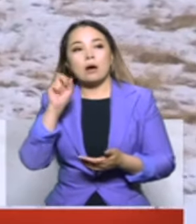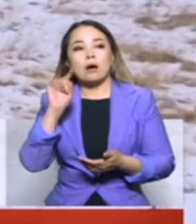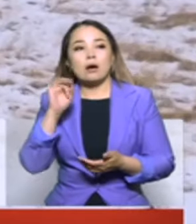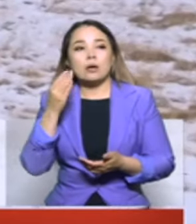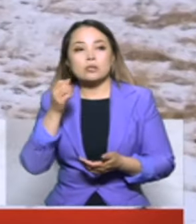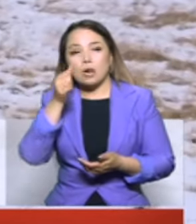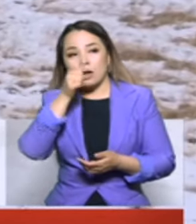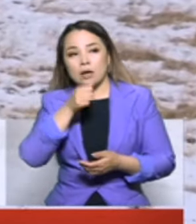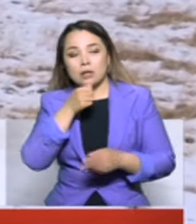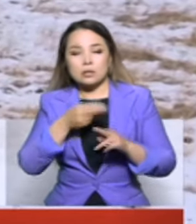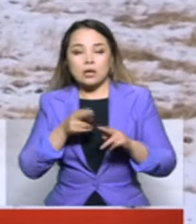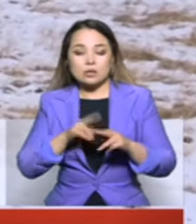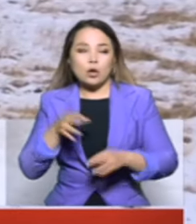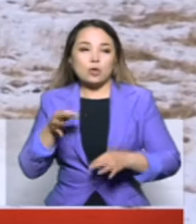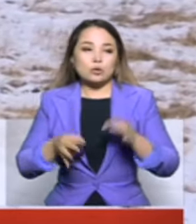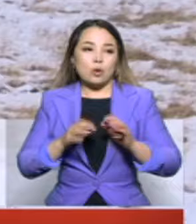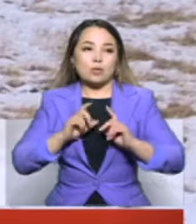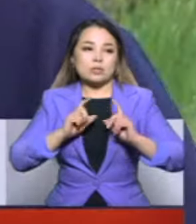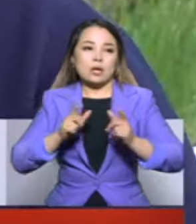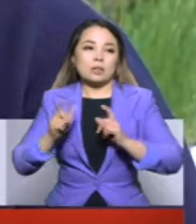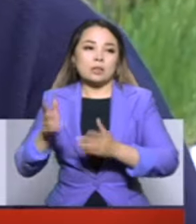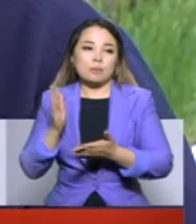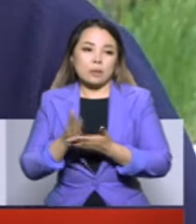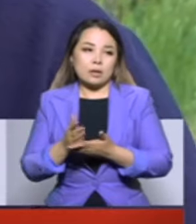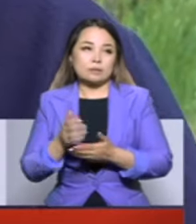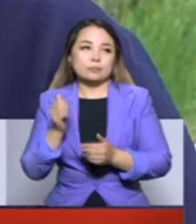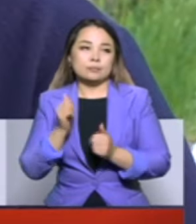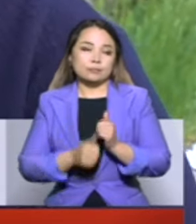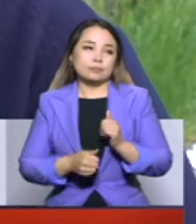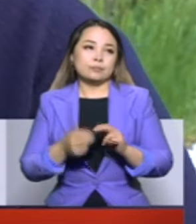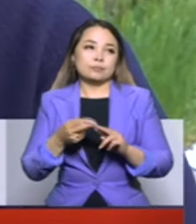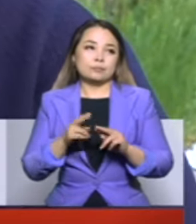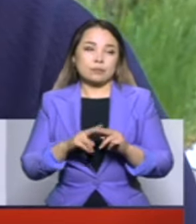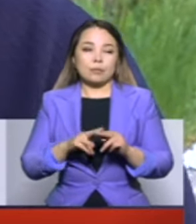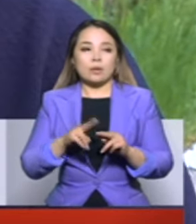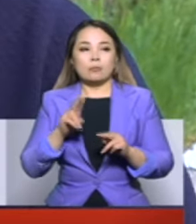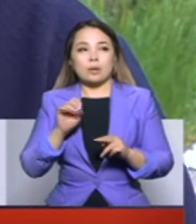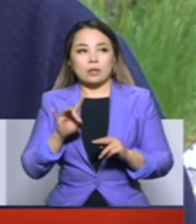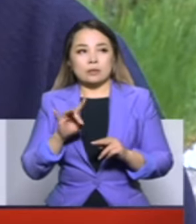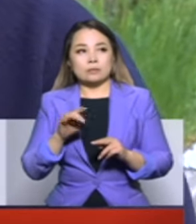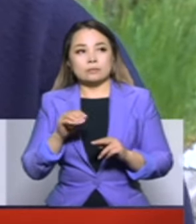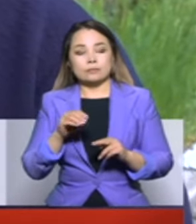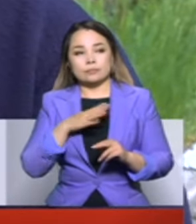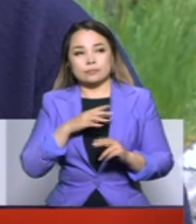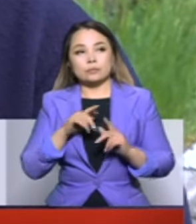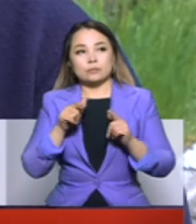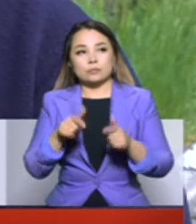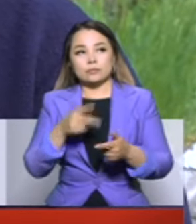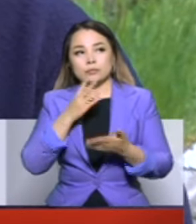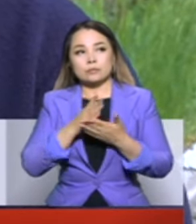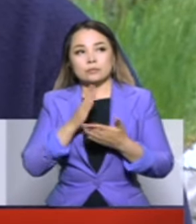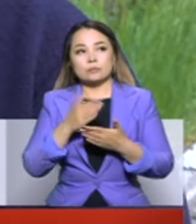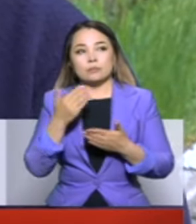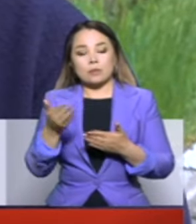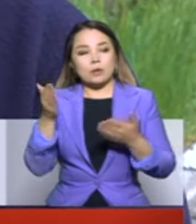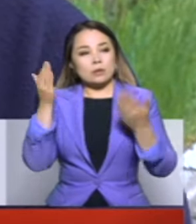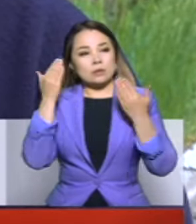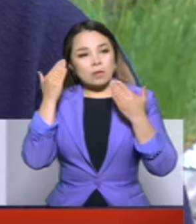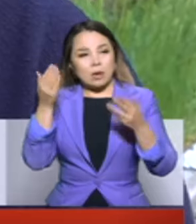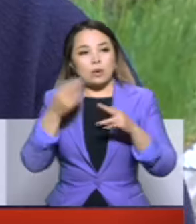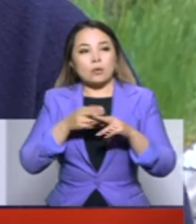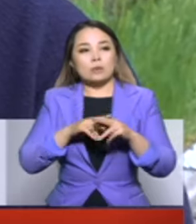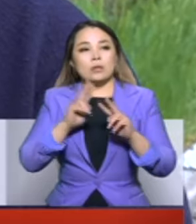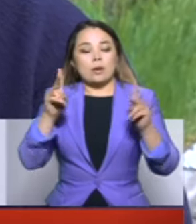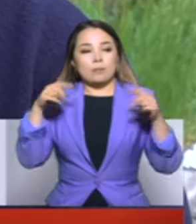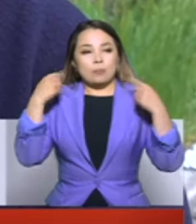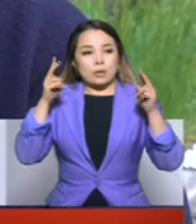болған, ал жақында сотқа шақыру келді. Пар жетіп қойған ғой, сол парға түсті деп баяғы. Ол білмейді өздері кімнің мал